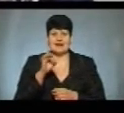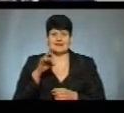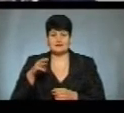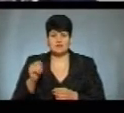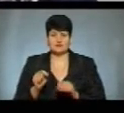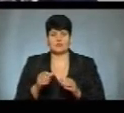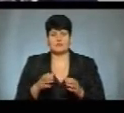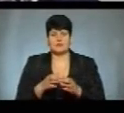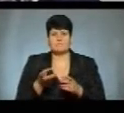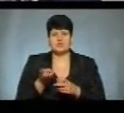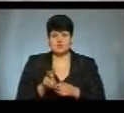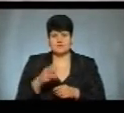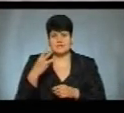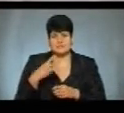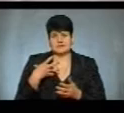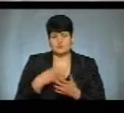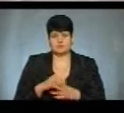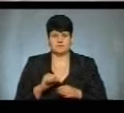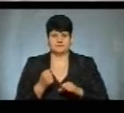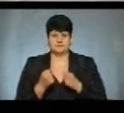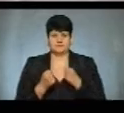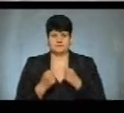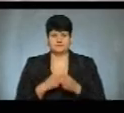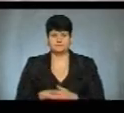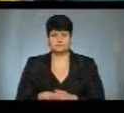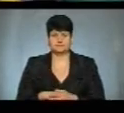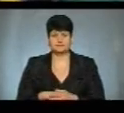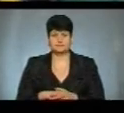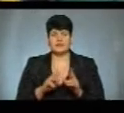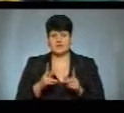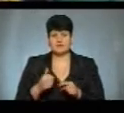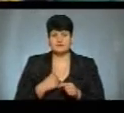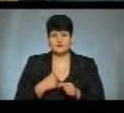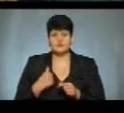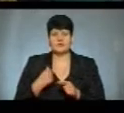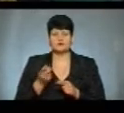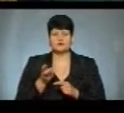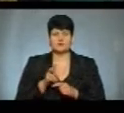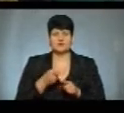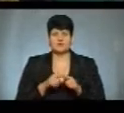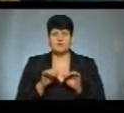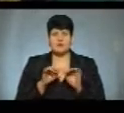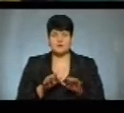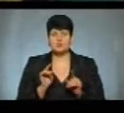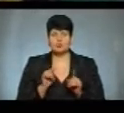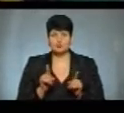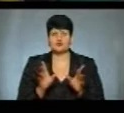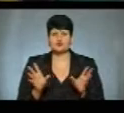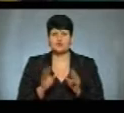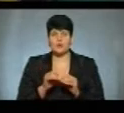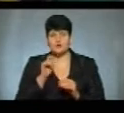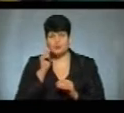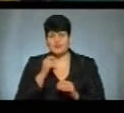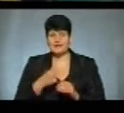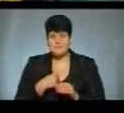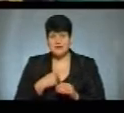Прийшов на акцію разом з 30 своїми побратимами. Як військовий, я залучився до цієї акції через те, що Соборність України для